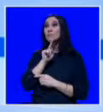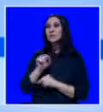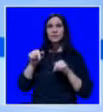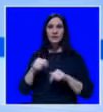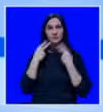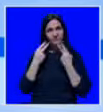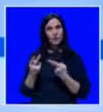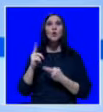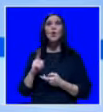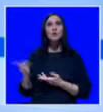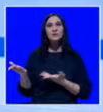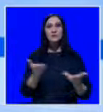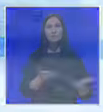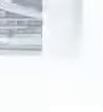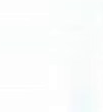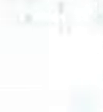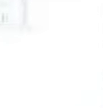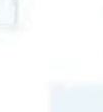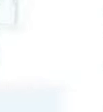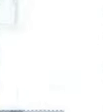са гостите.